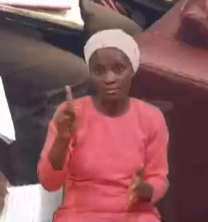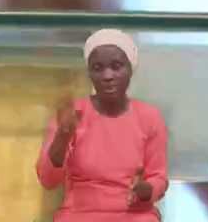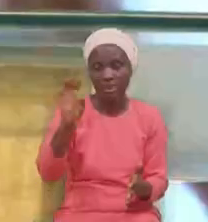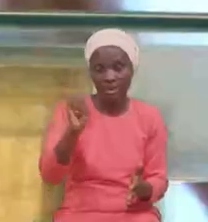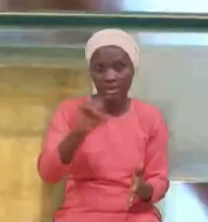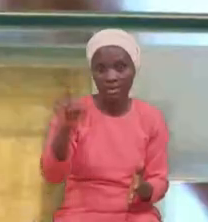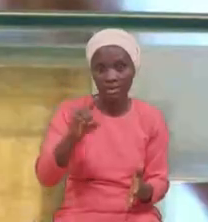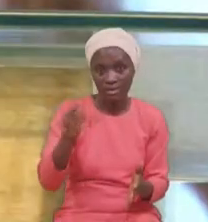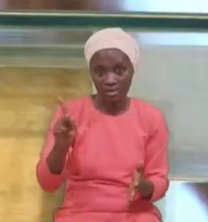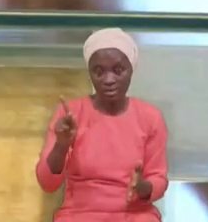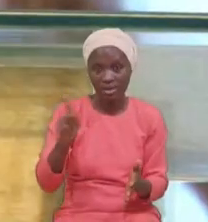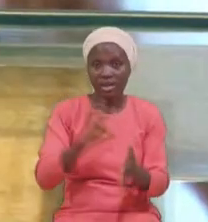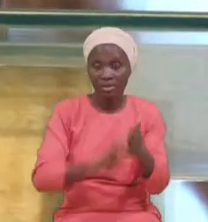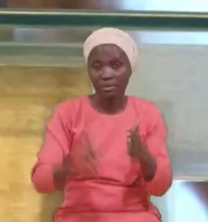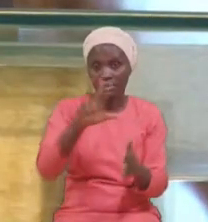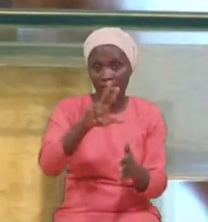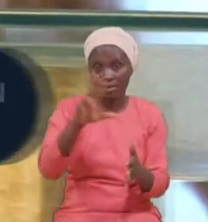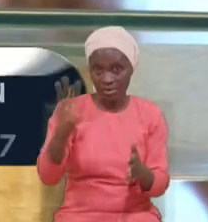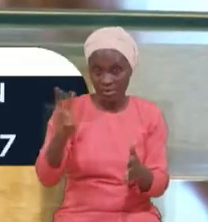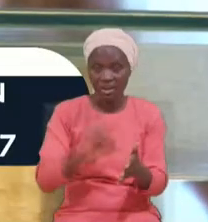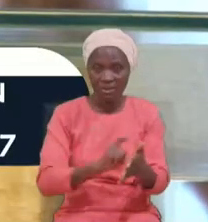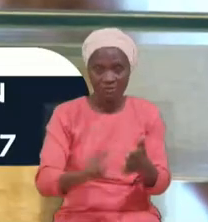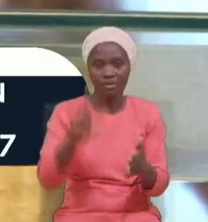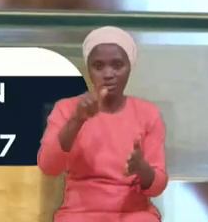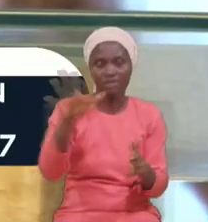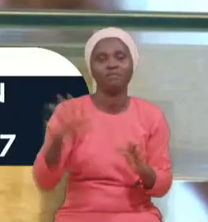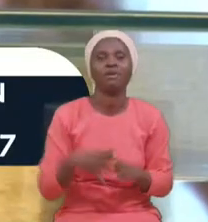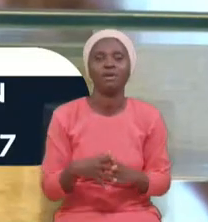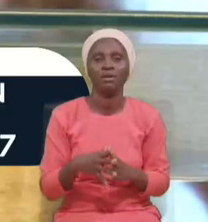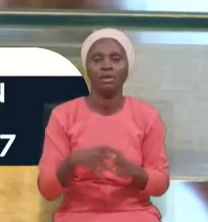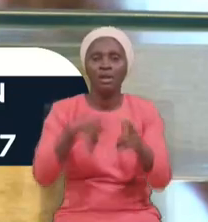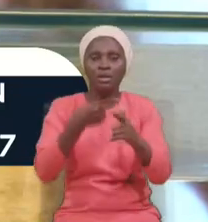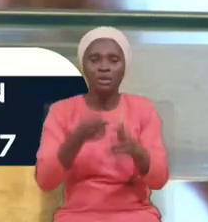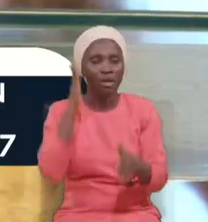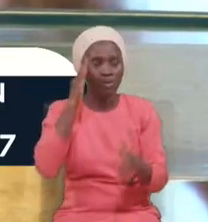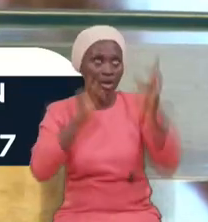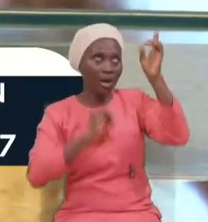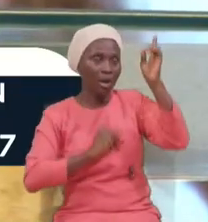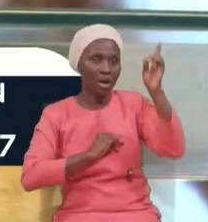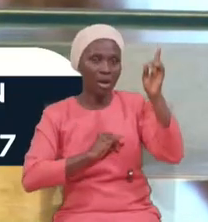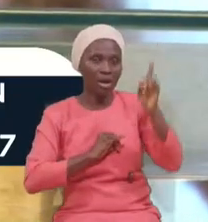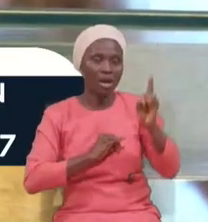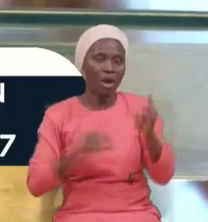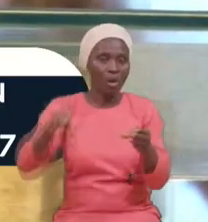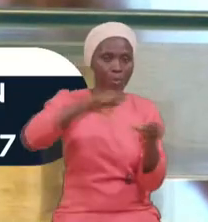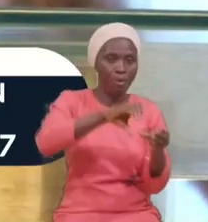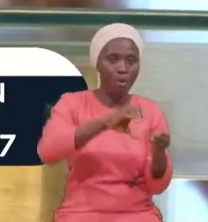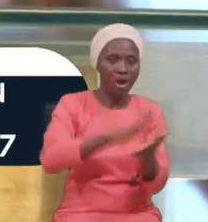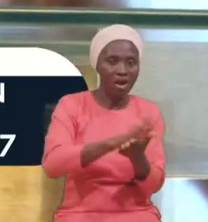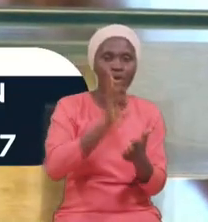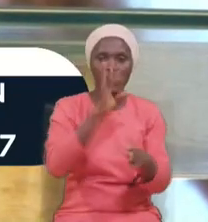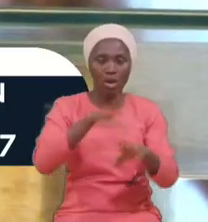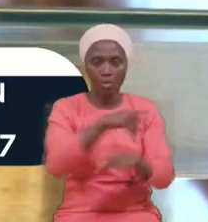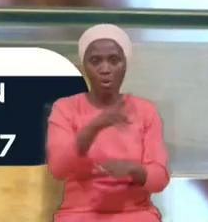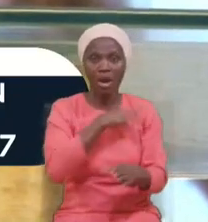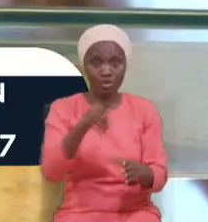Ézéchiel, chapitre 36, verset 25. Je répandrai sur vous une eau pure et vous serez purs. Voyez